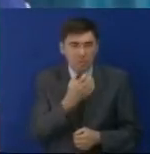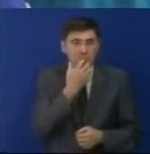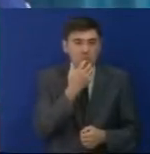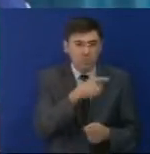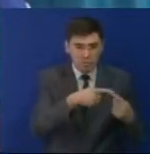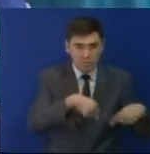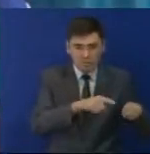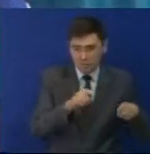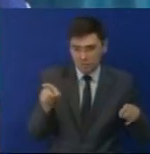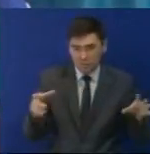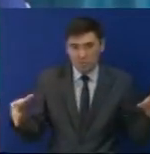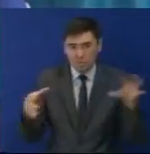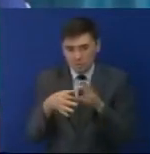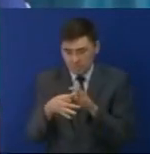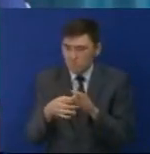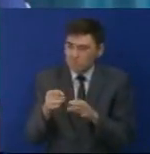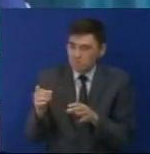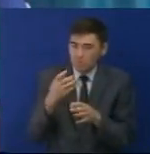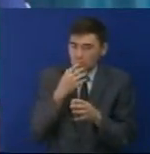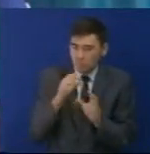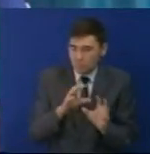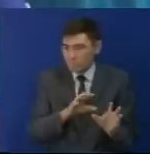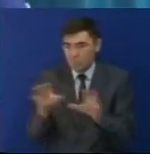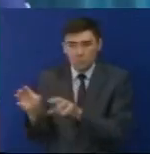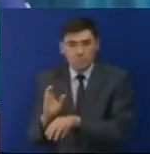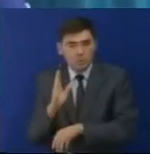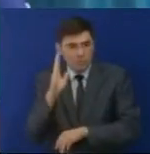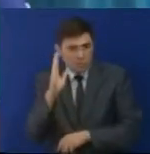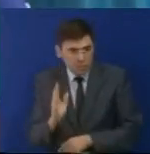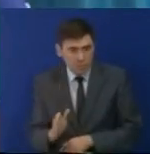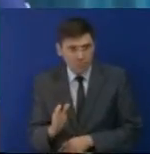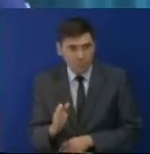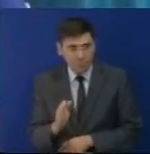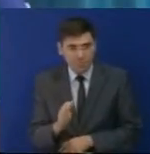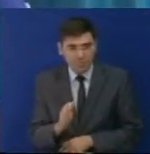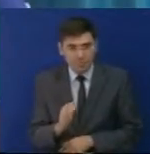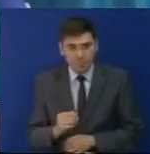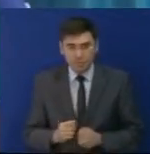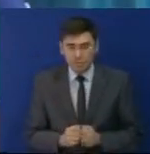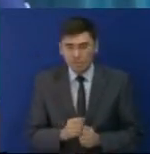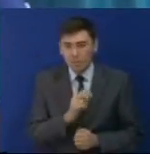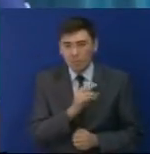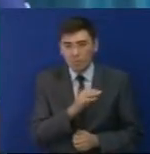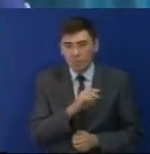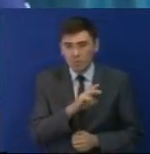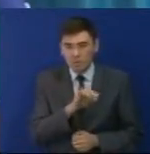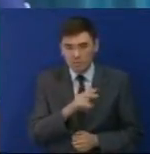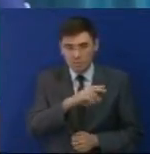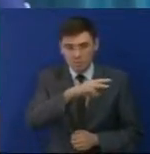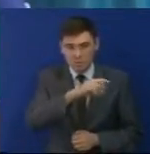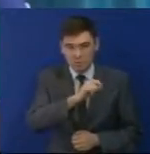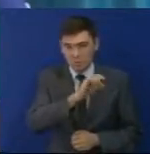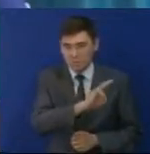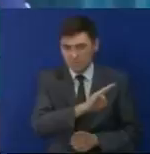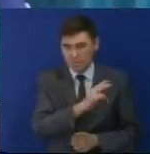теплокоммунарға сол жердің бәрі жылуын біз қамтамасыз етеміз. Ол жерге жылу беріледі, бізде котельный мен деген бар, сол котельный